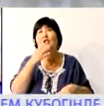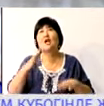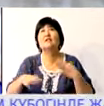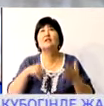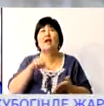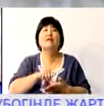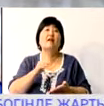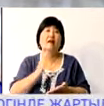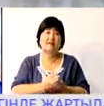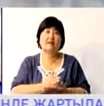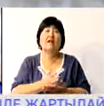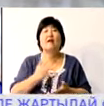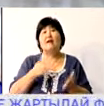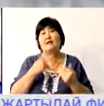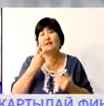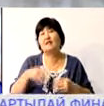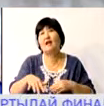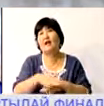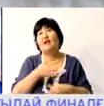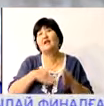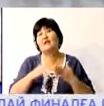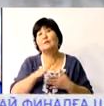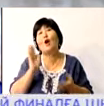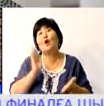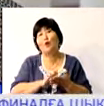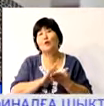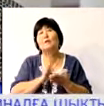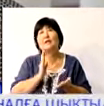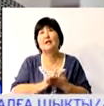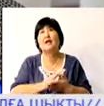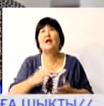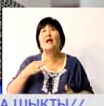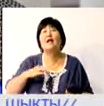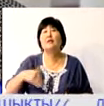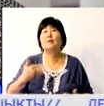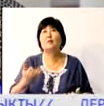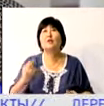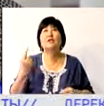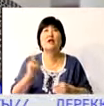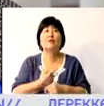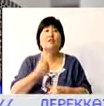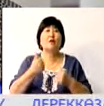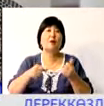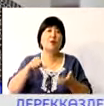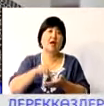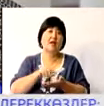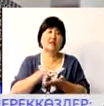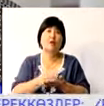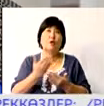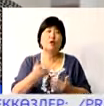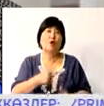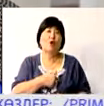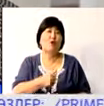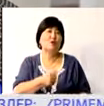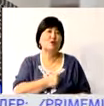дайындалған екен. Ризамыз, халық риза болып атыр, қол шапақтап атырмыз. Немерем өзімнің бүгін бірінші рет байқауға қатысып жатыр. Соған